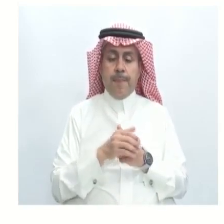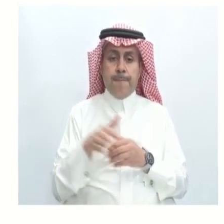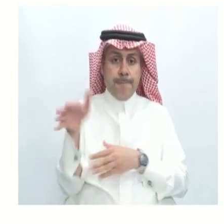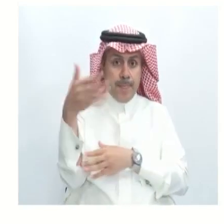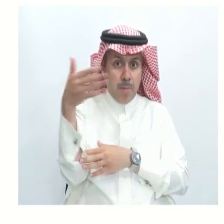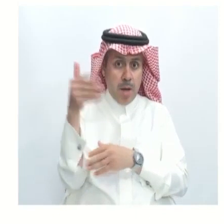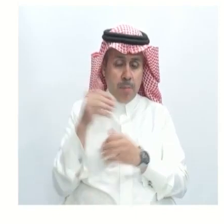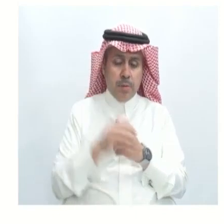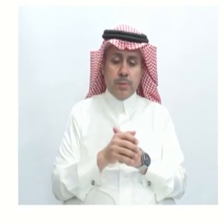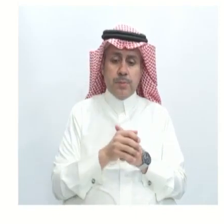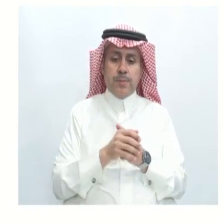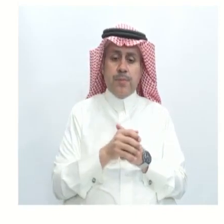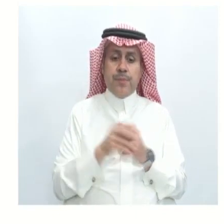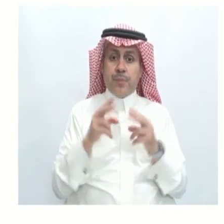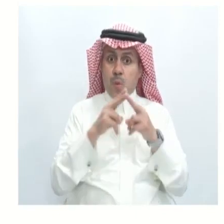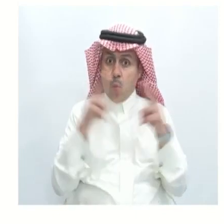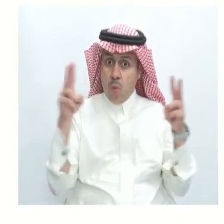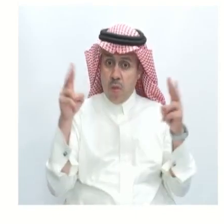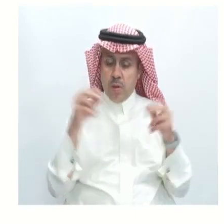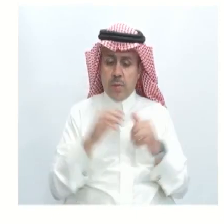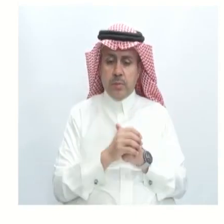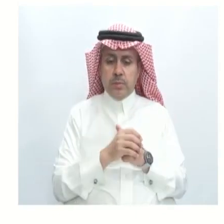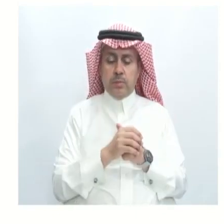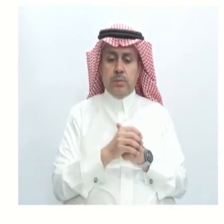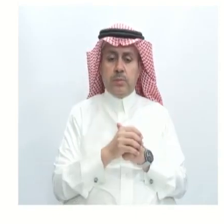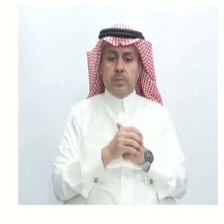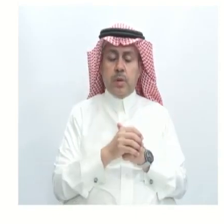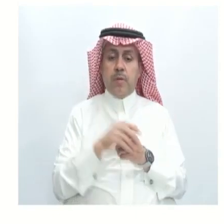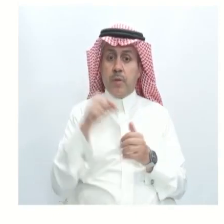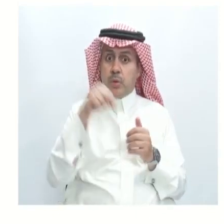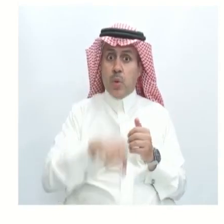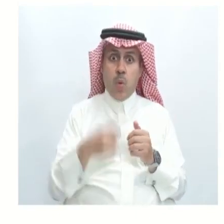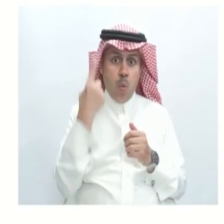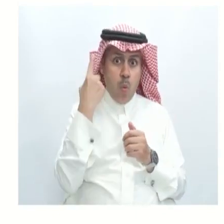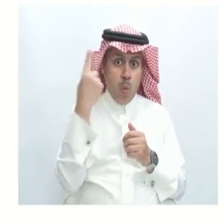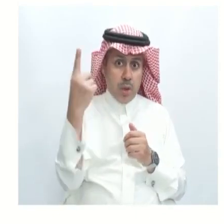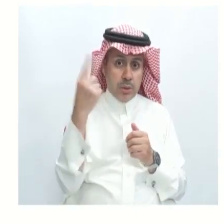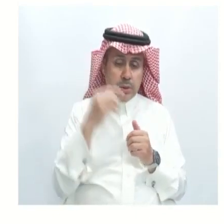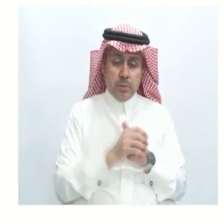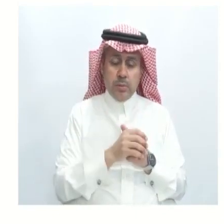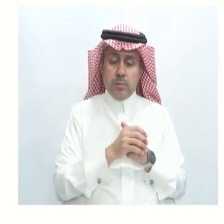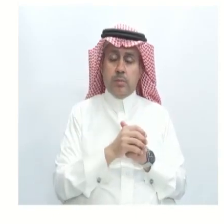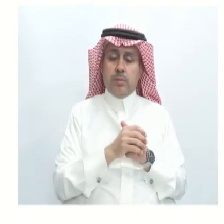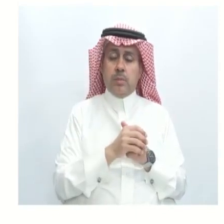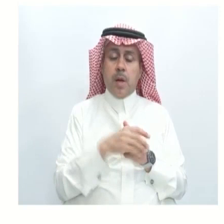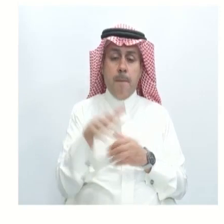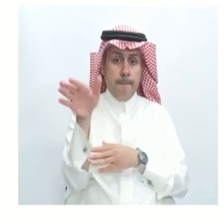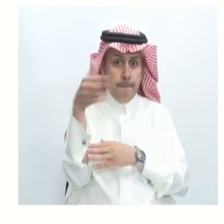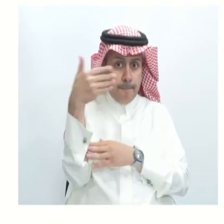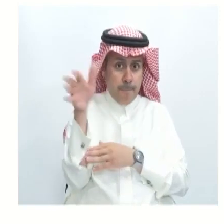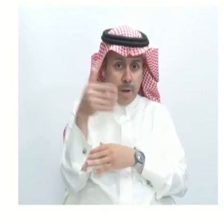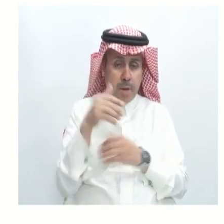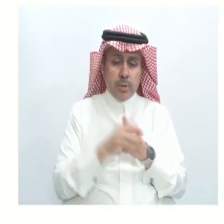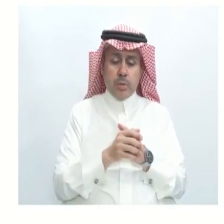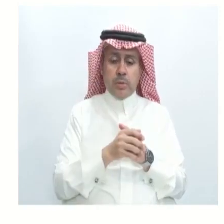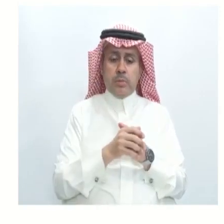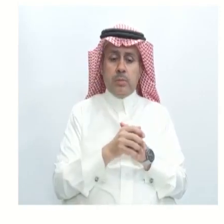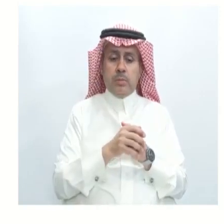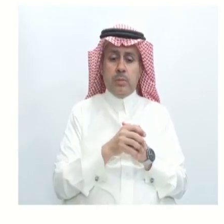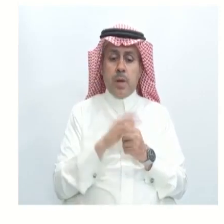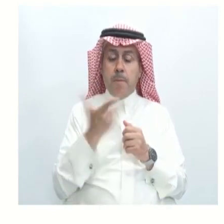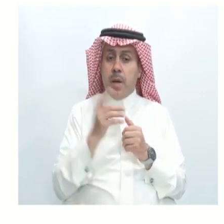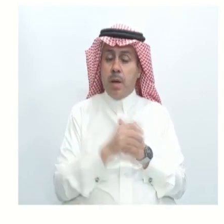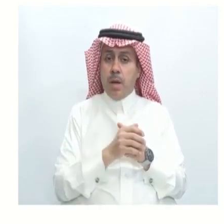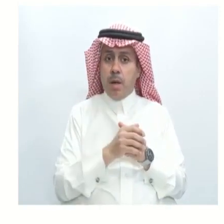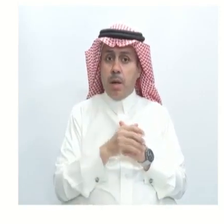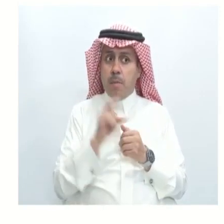الاجنبيه فيوضح هذا الامر في حال وجوده لوحده او وجوده مع الام الدوله الاجنبيه وايضا ما